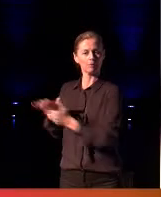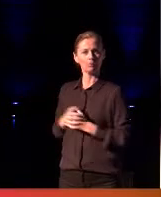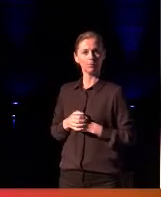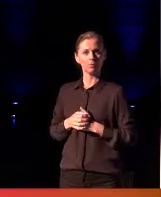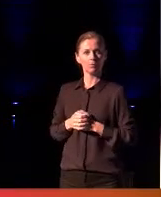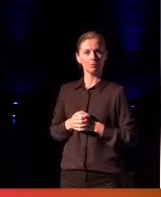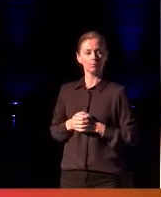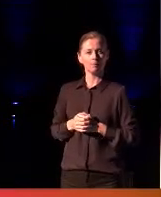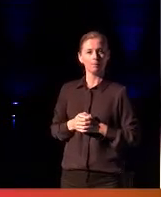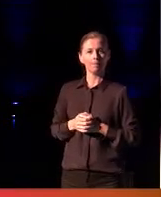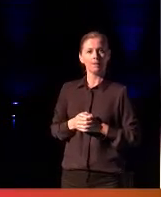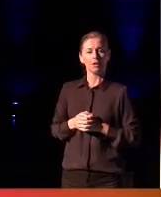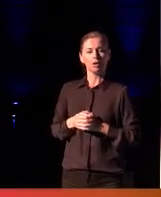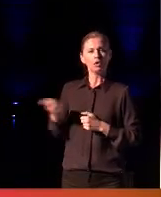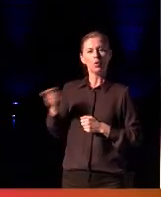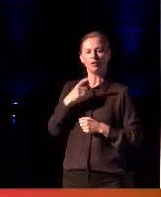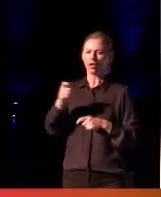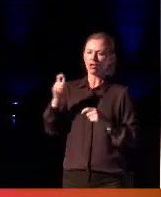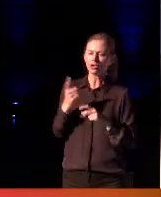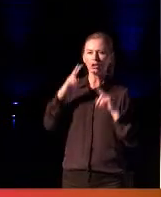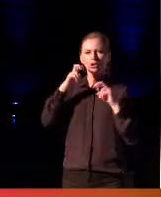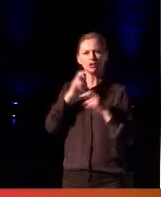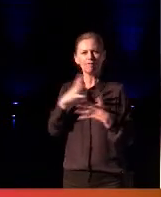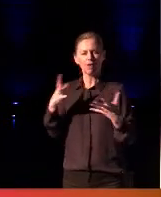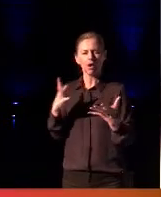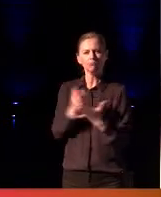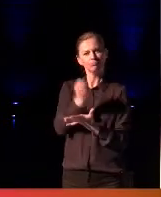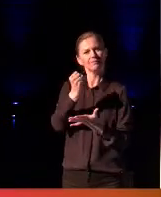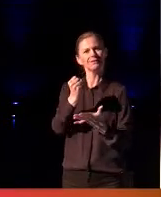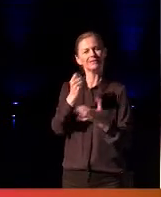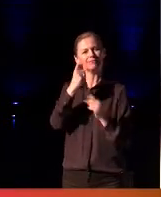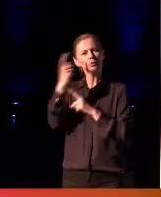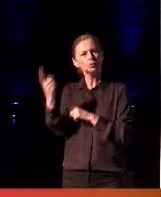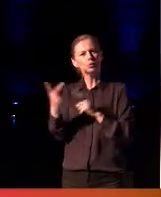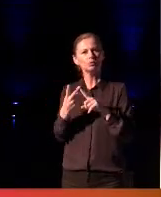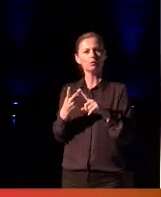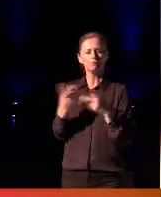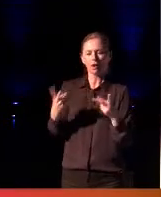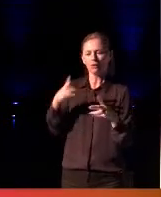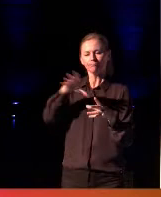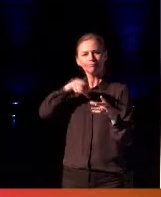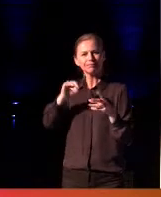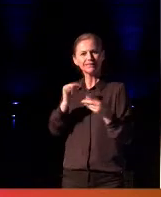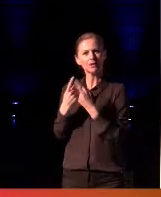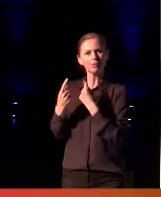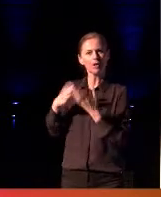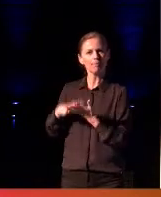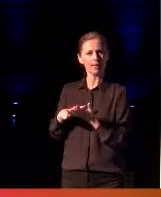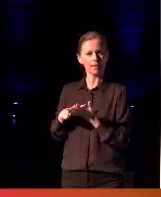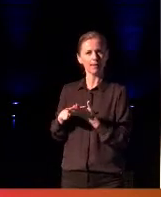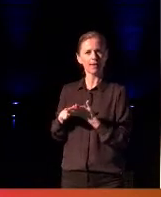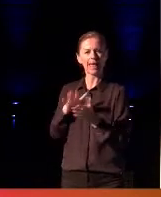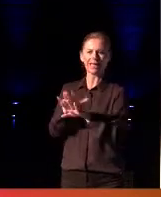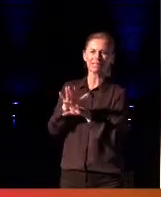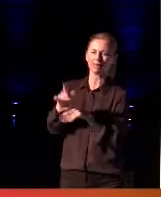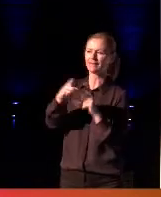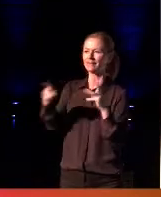gjøre en litt rask analyse av hva som tilgjengelig informasjon, og hva man har funnet ut i samtaler med